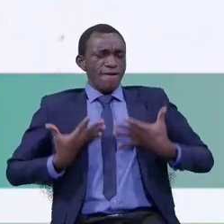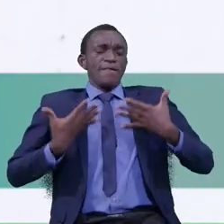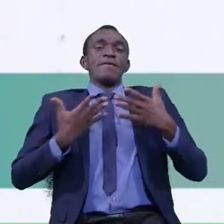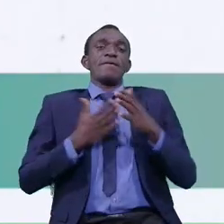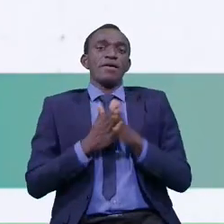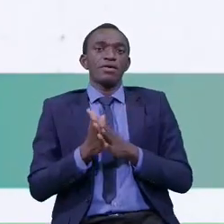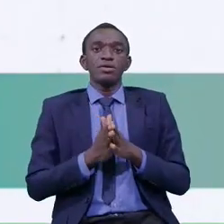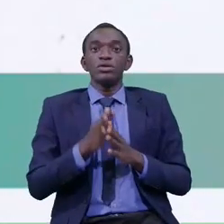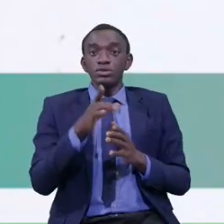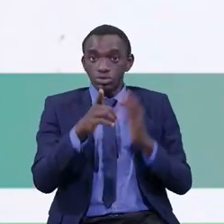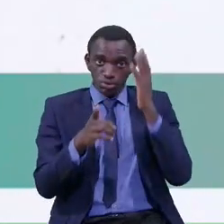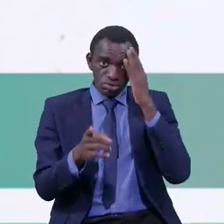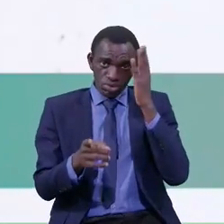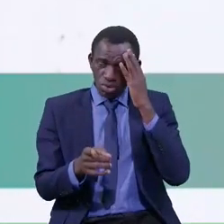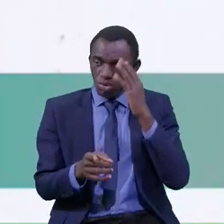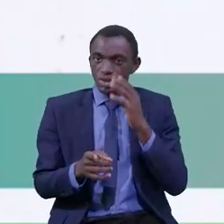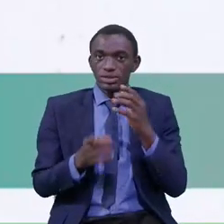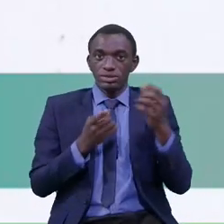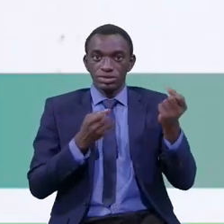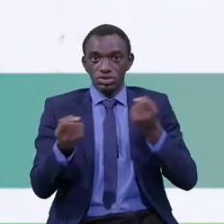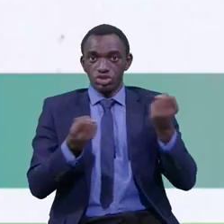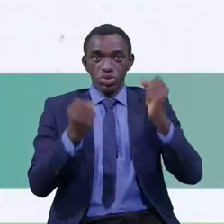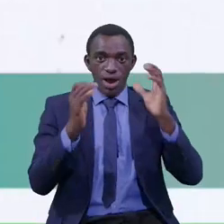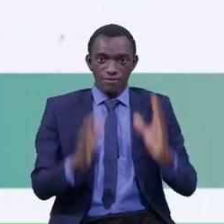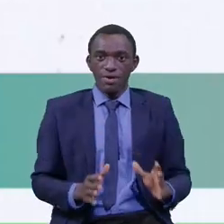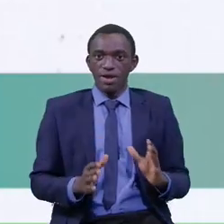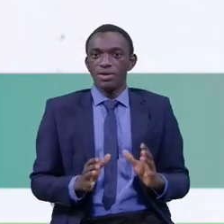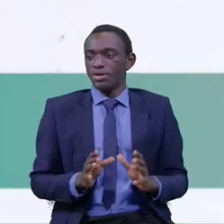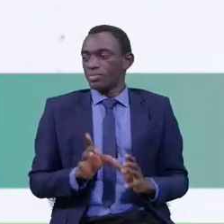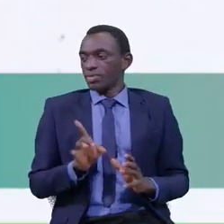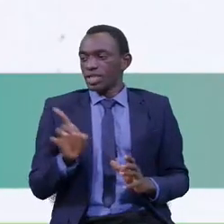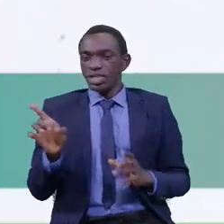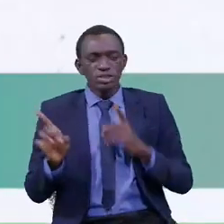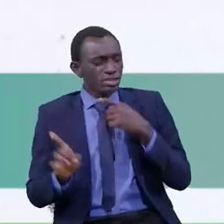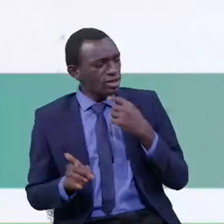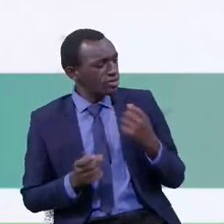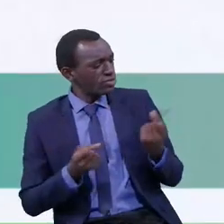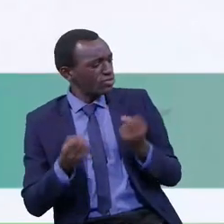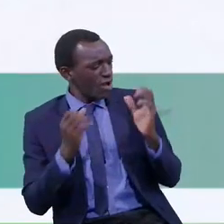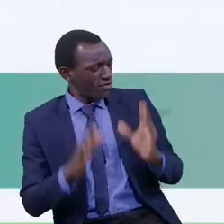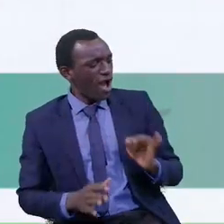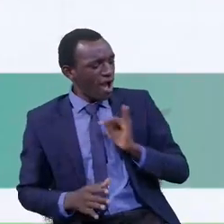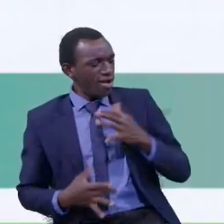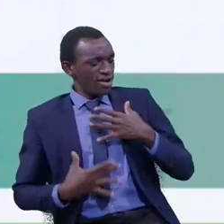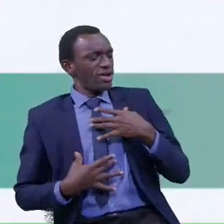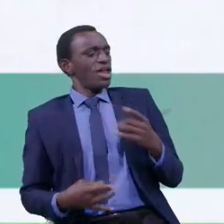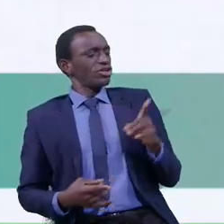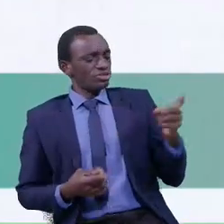d'un chauffeur. Et des chauffeurs. Oh, j'aime ta manière de conduire. Chauffeur.